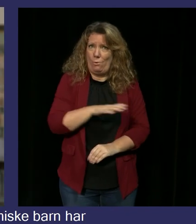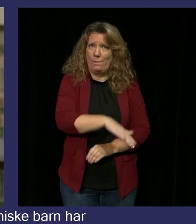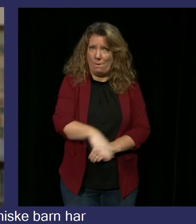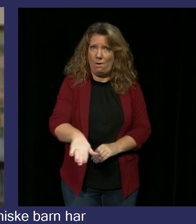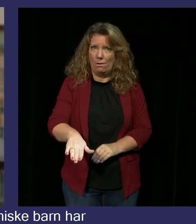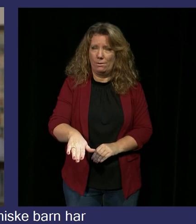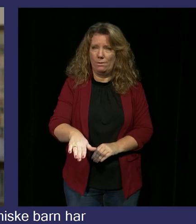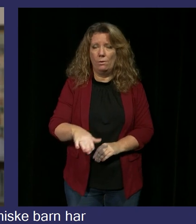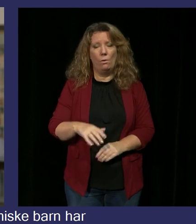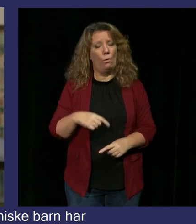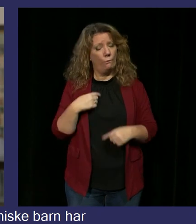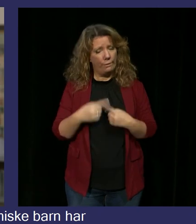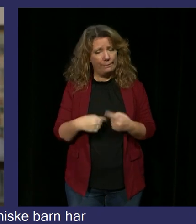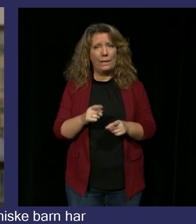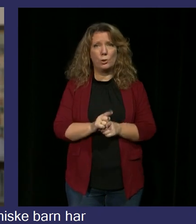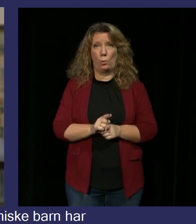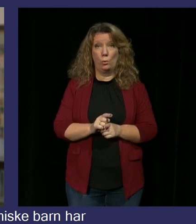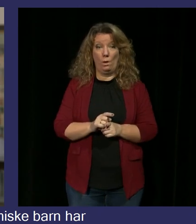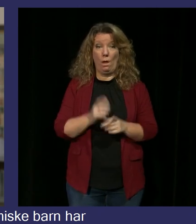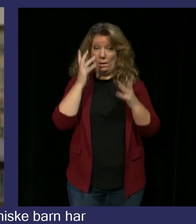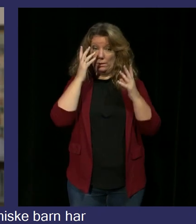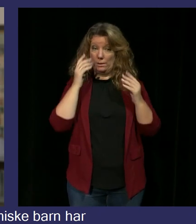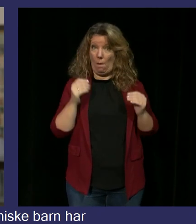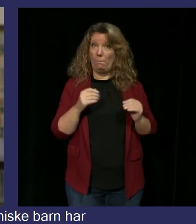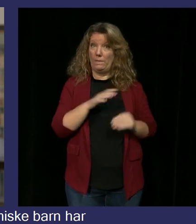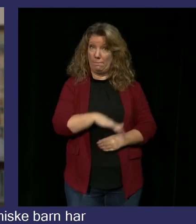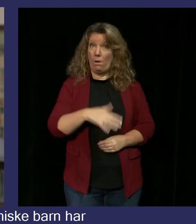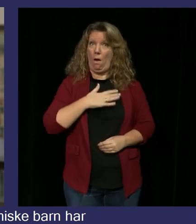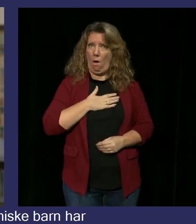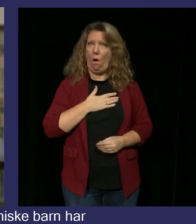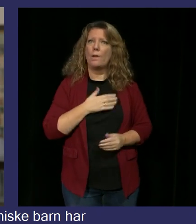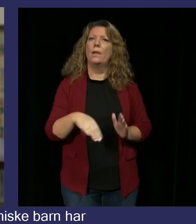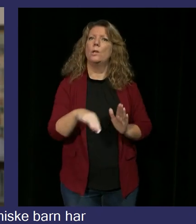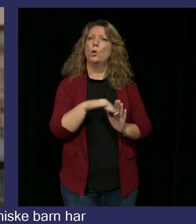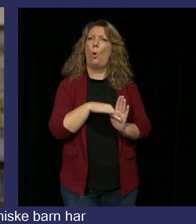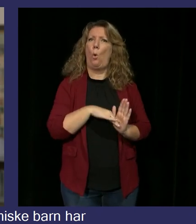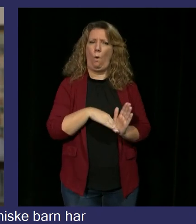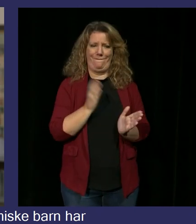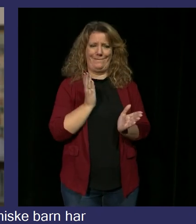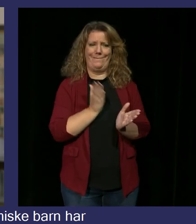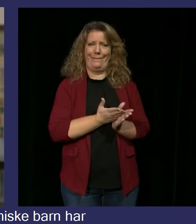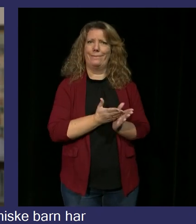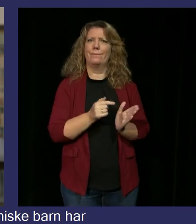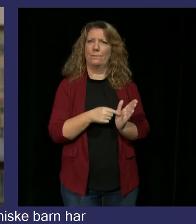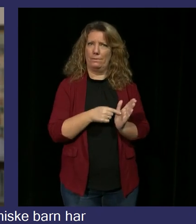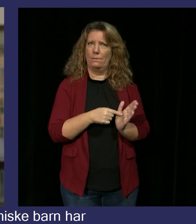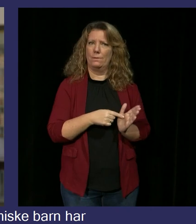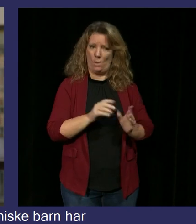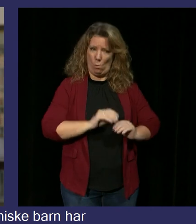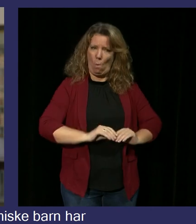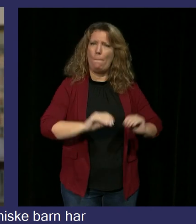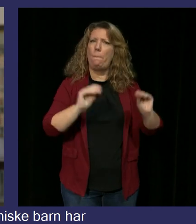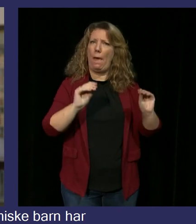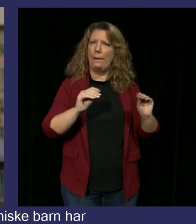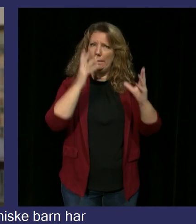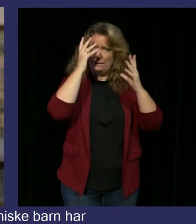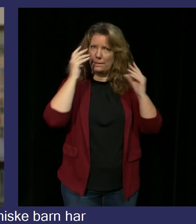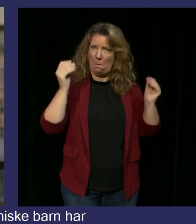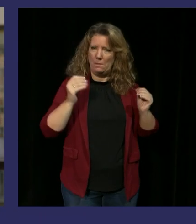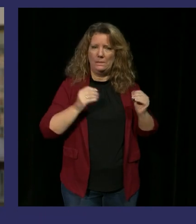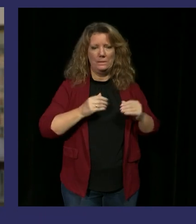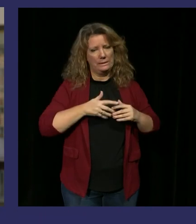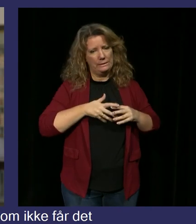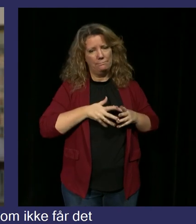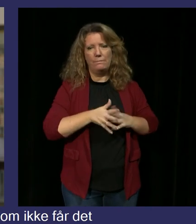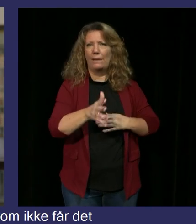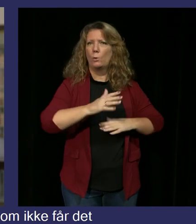fortsatt også sånn at selv om samiske barn har lovfestet rett til opplæring i samisk i